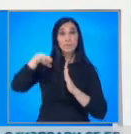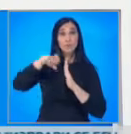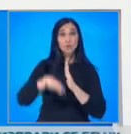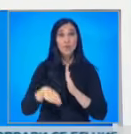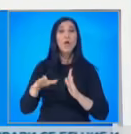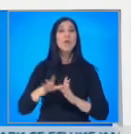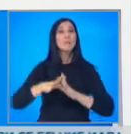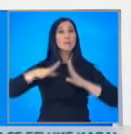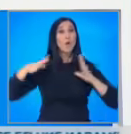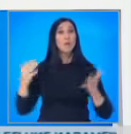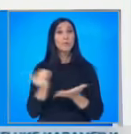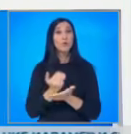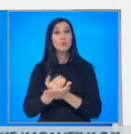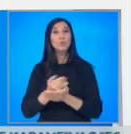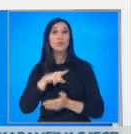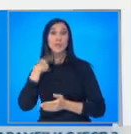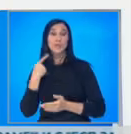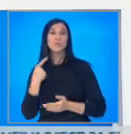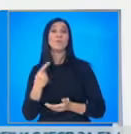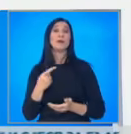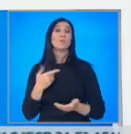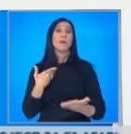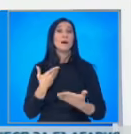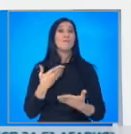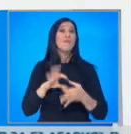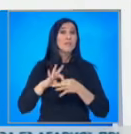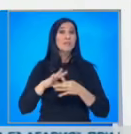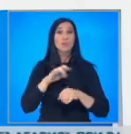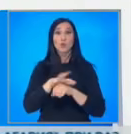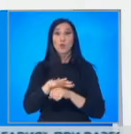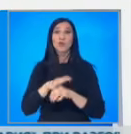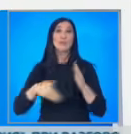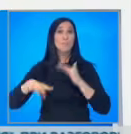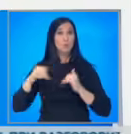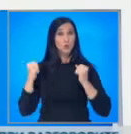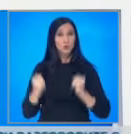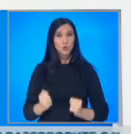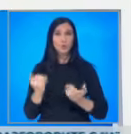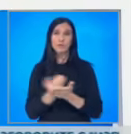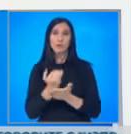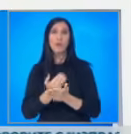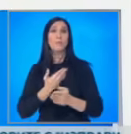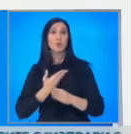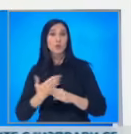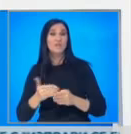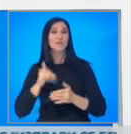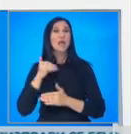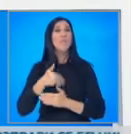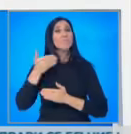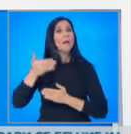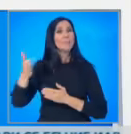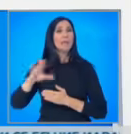на макроикономическите рискове по линия на COVID-19 и по-висока устойчивост на икономиката и продължаващи напредък към